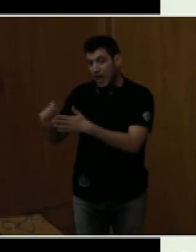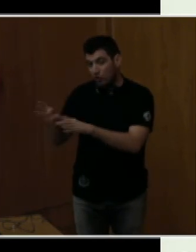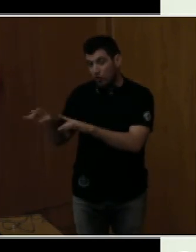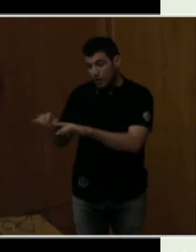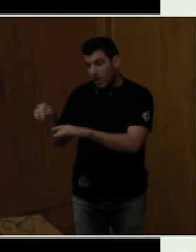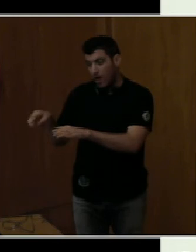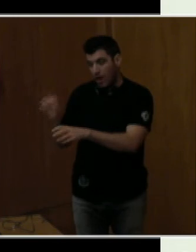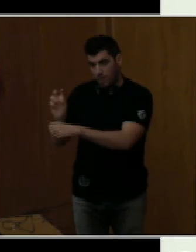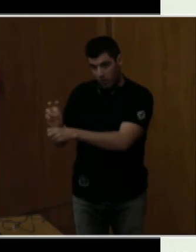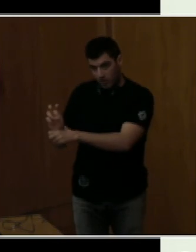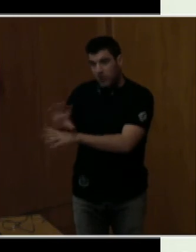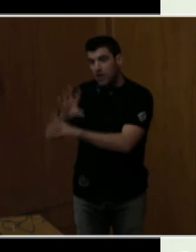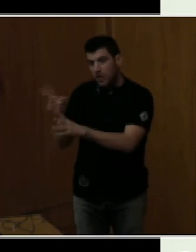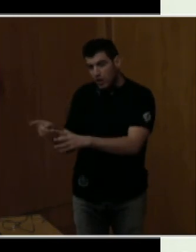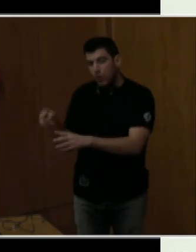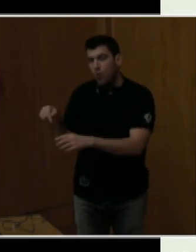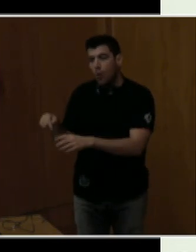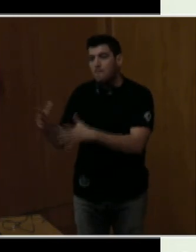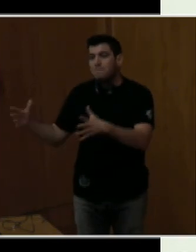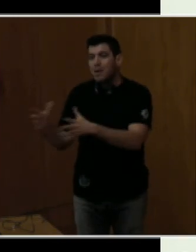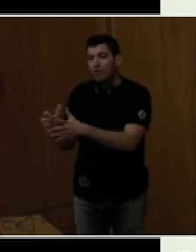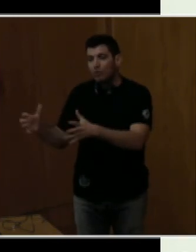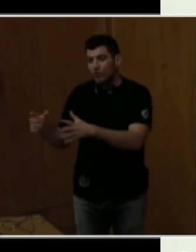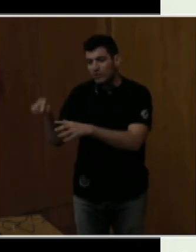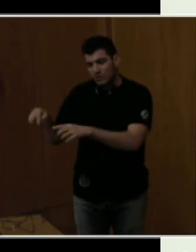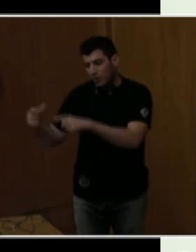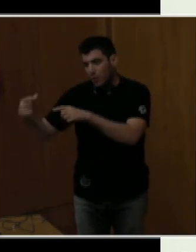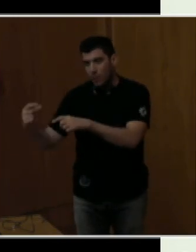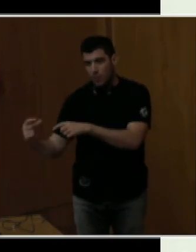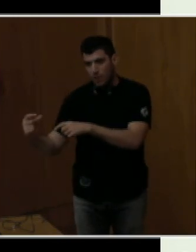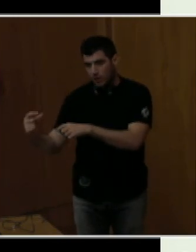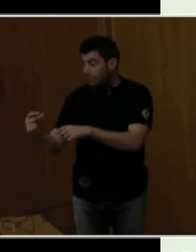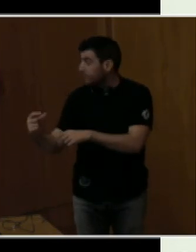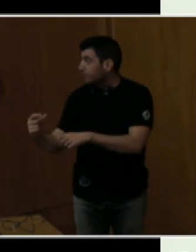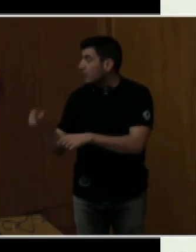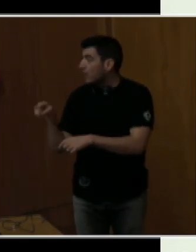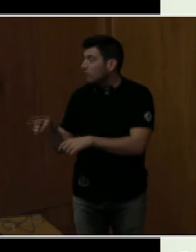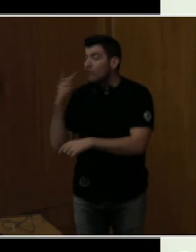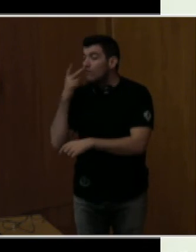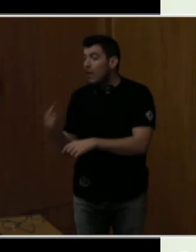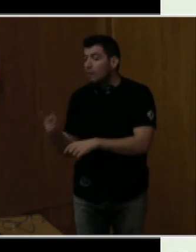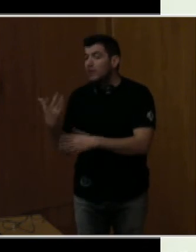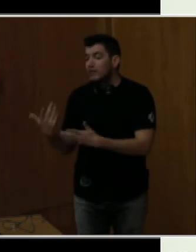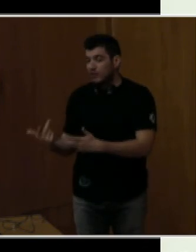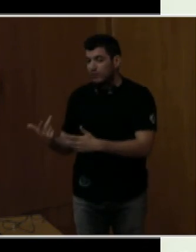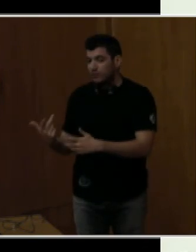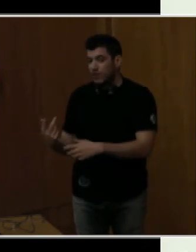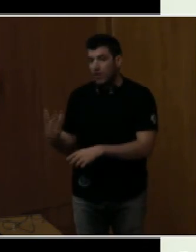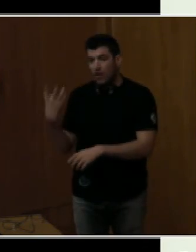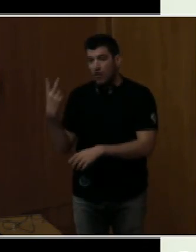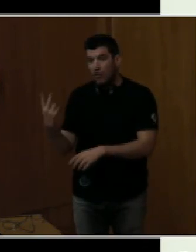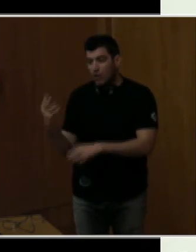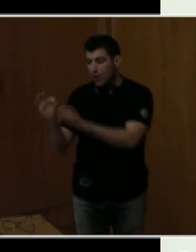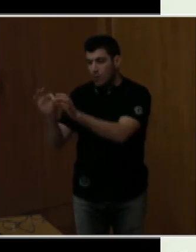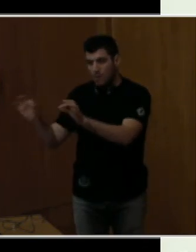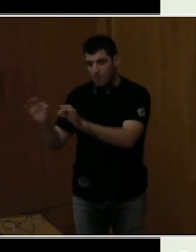πυκνωτής που πολλοί έχουμε μάθει από το λύκειο. Εδώ στην ουσία βλέπουμε τις δύο πλάκες ενός πυκνωτή σε